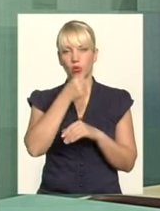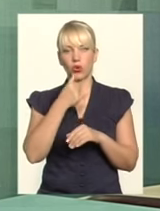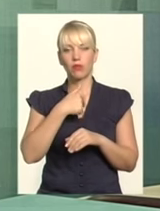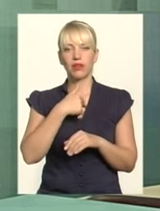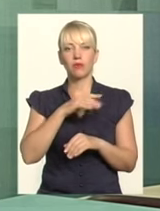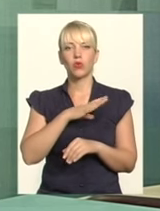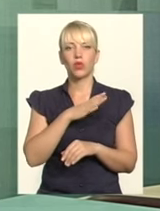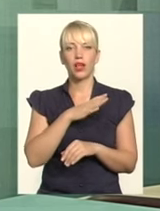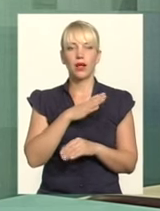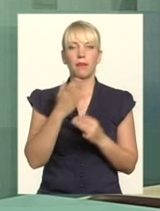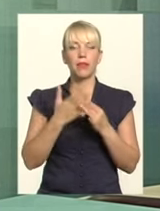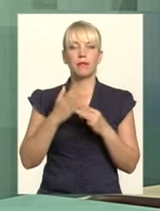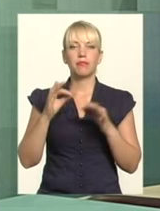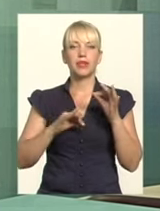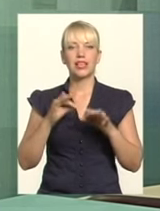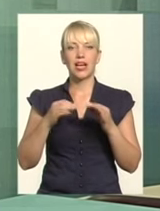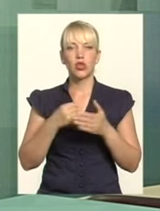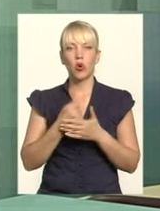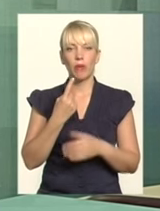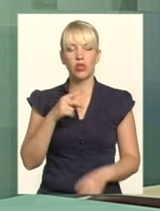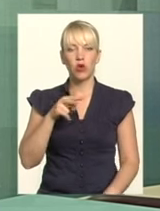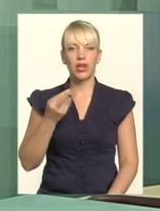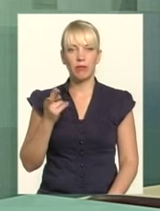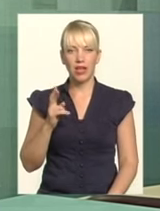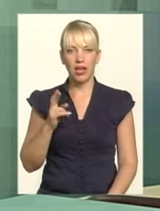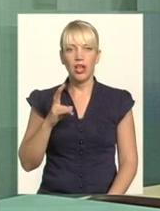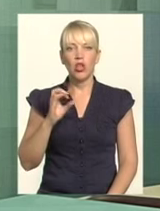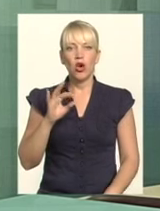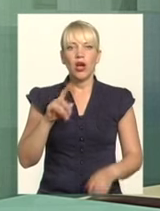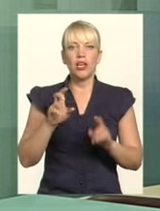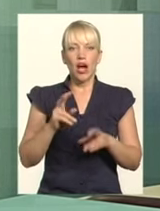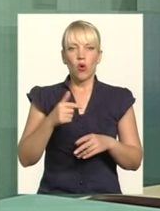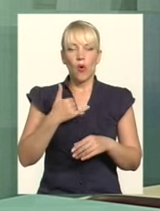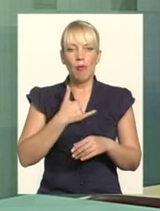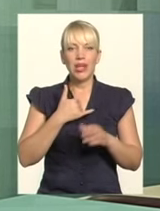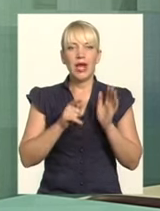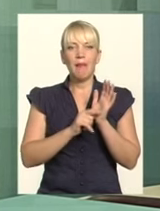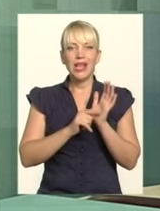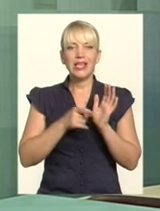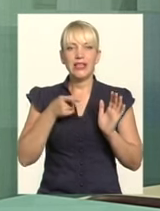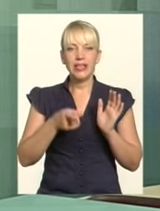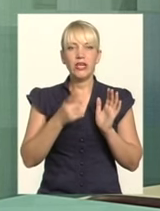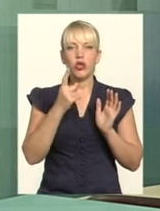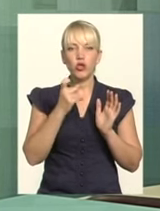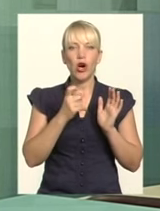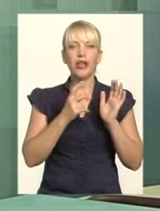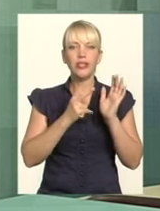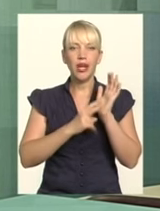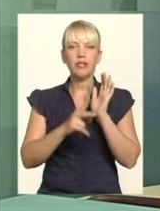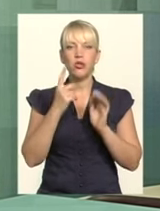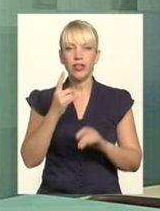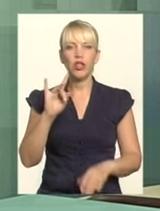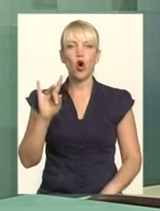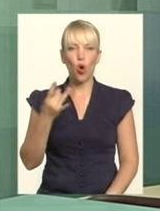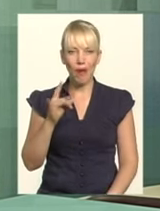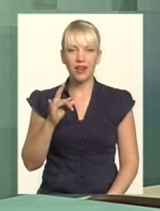була дія до 1 липня. Ну так, в мене пенсія 1171 рубель. Але в